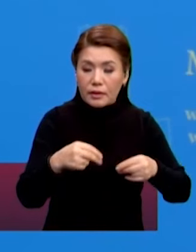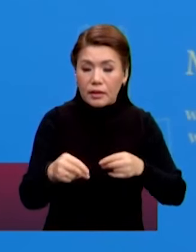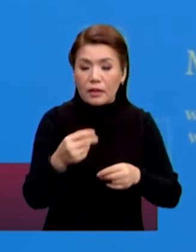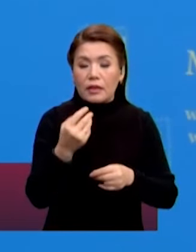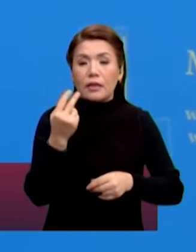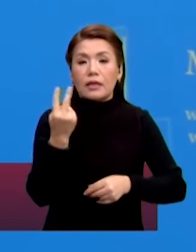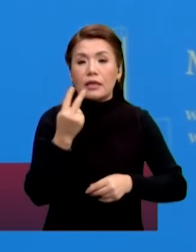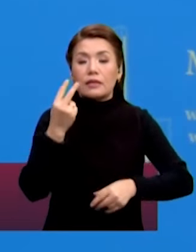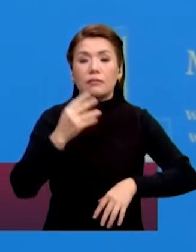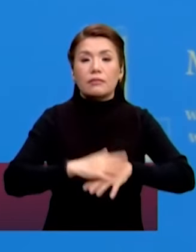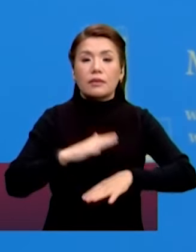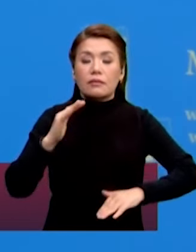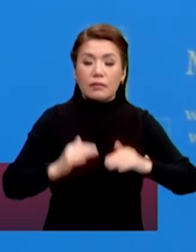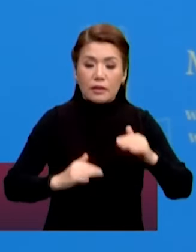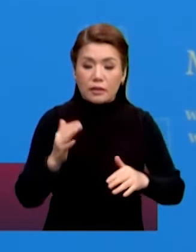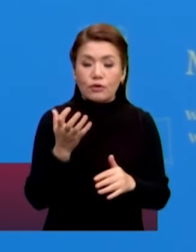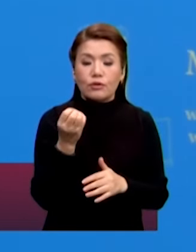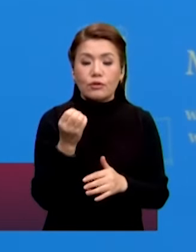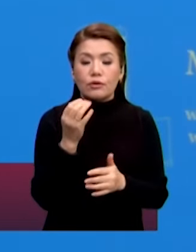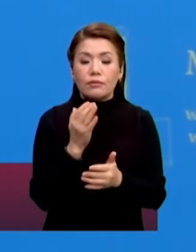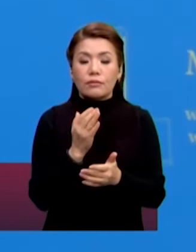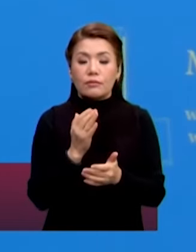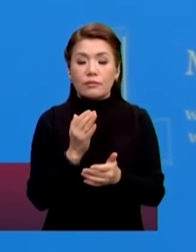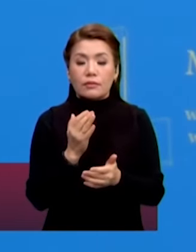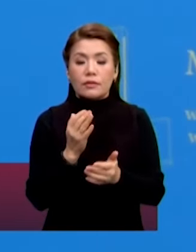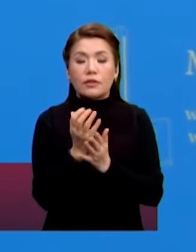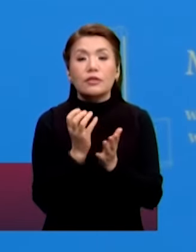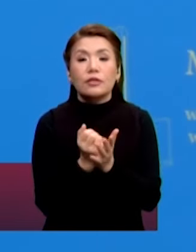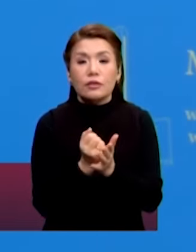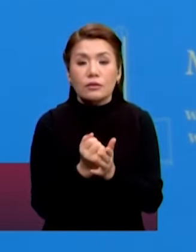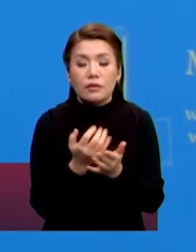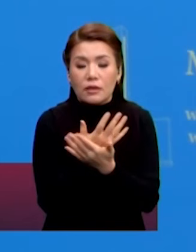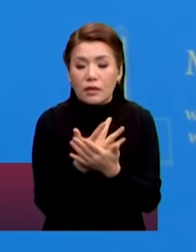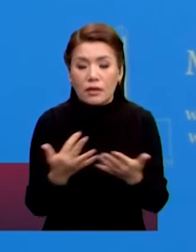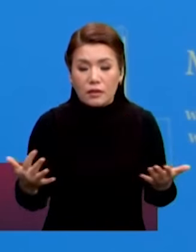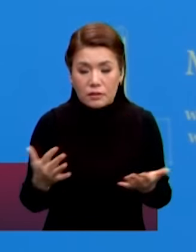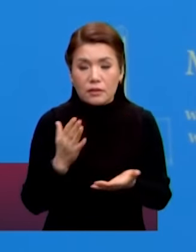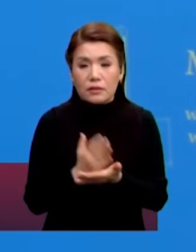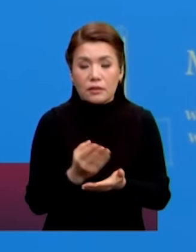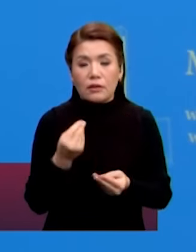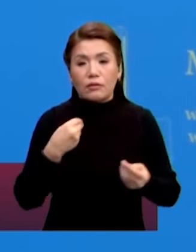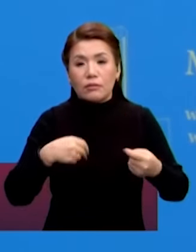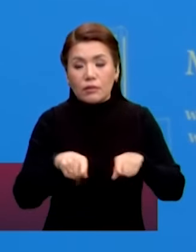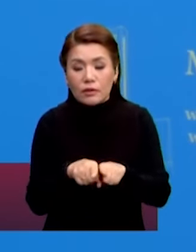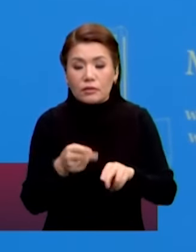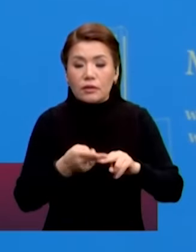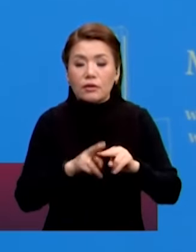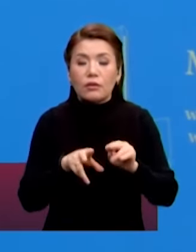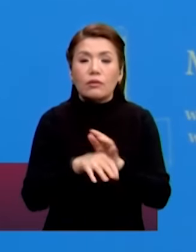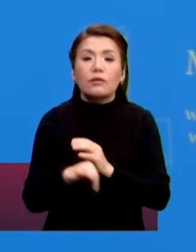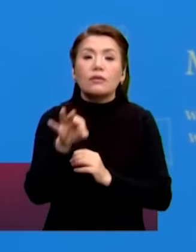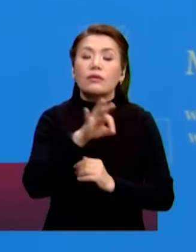екінші деңгейдегі банктер, сосын жинақтаушы қорлар, әртүрлі бізде қорлар бар, солардың қаражаттары. Сосын ол бізге